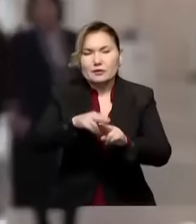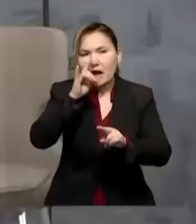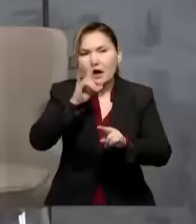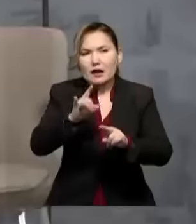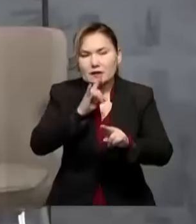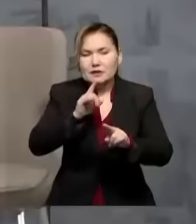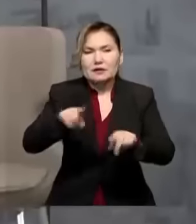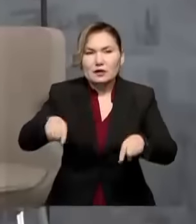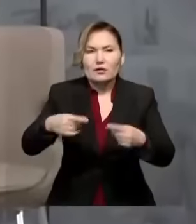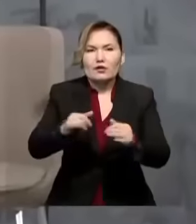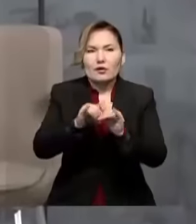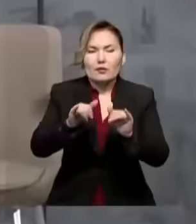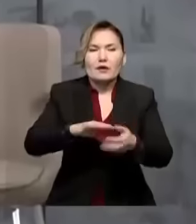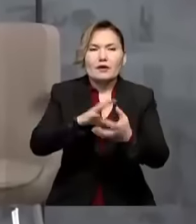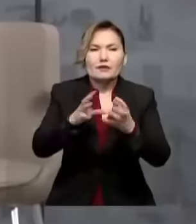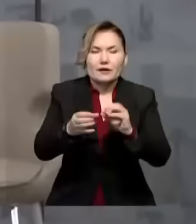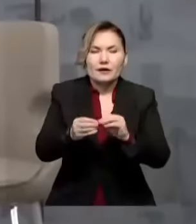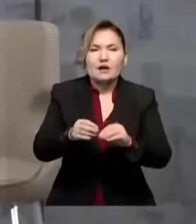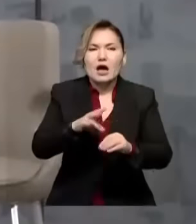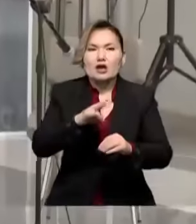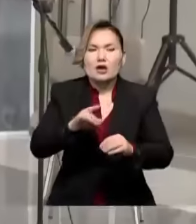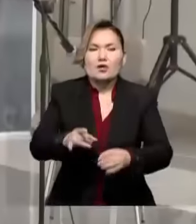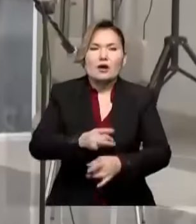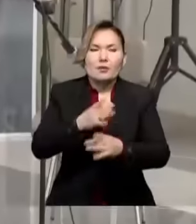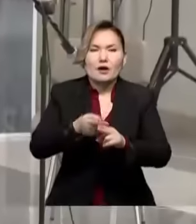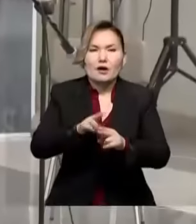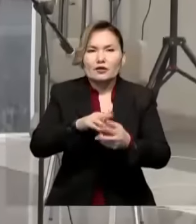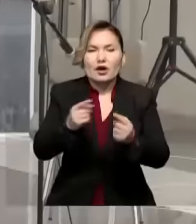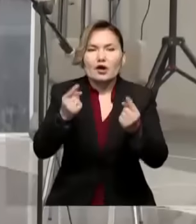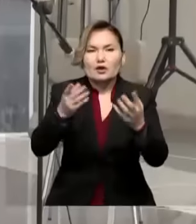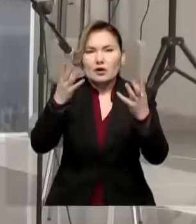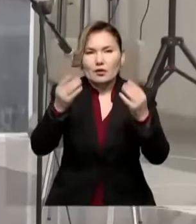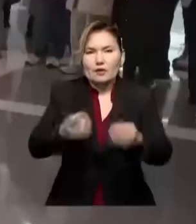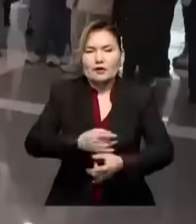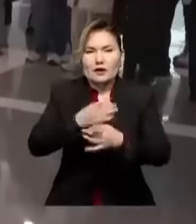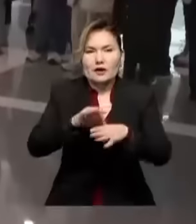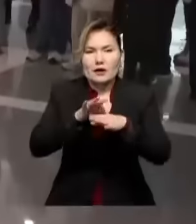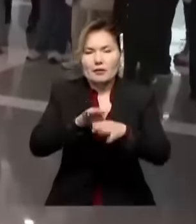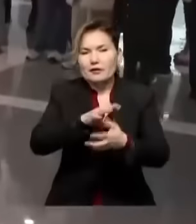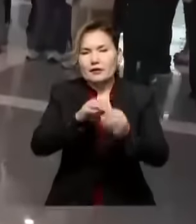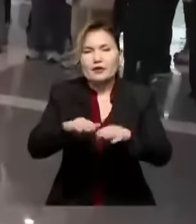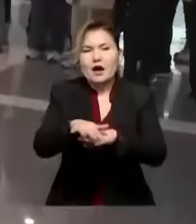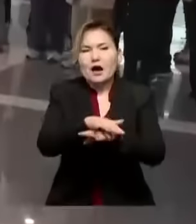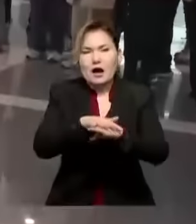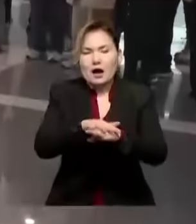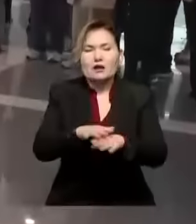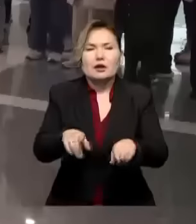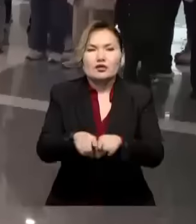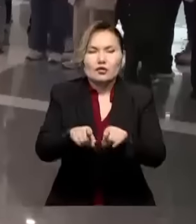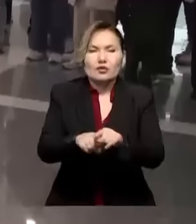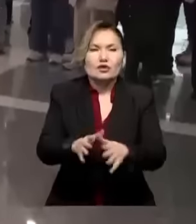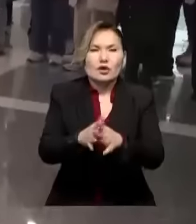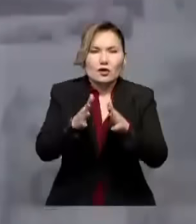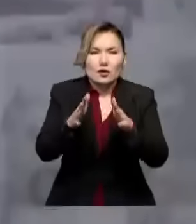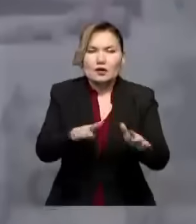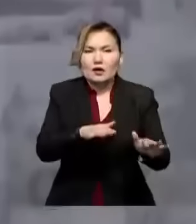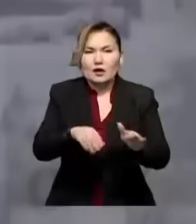оралдық. Соңғы жылдарда Наурыз қанатын кеңге жайып, ұлыстың ұлы күнін атап өту Анадолы халықтарының арасында бұқаралық сипат